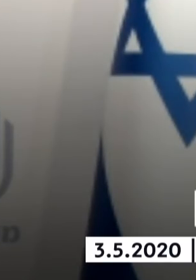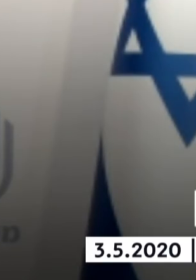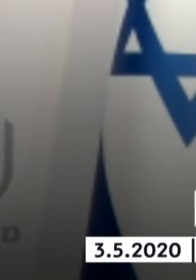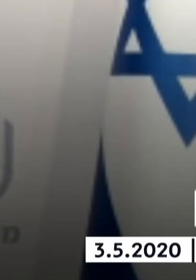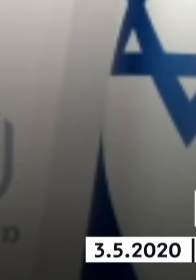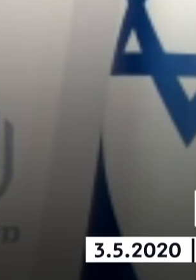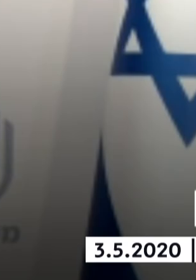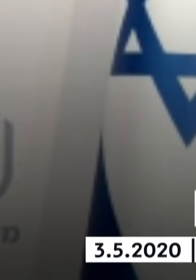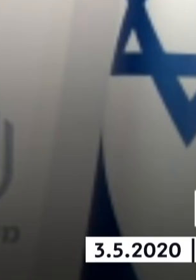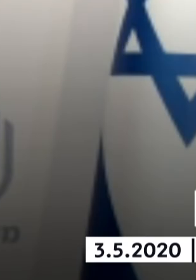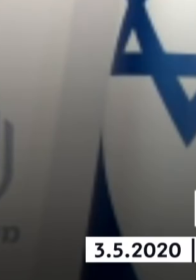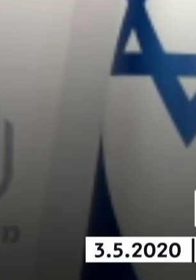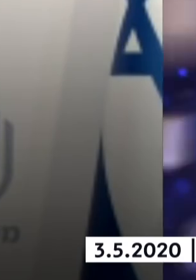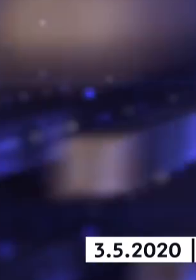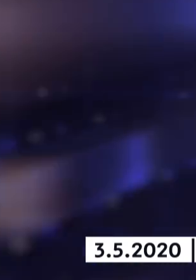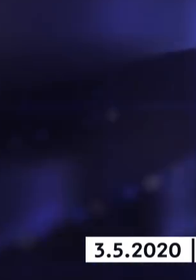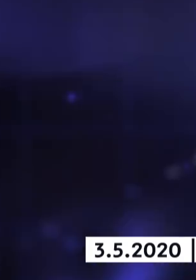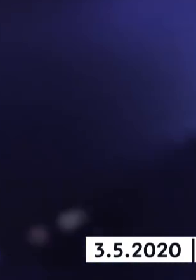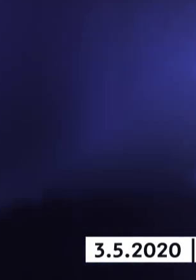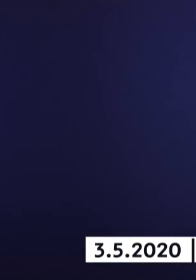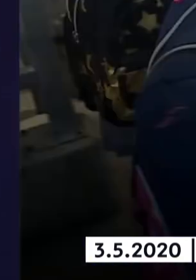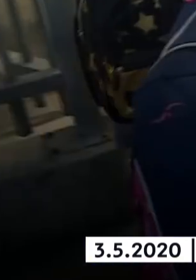את מערכת הבריאות של ישראל.